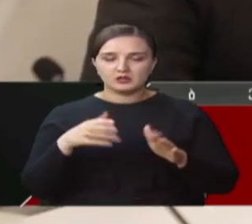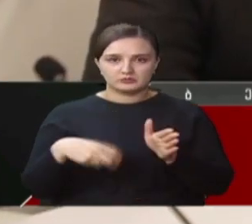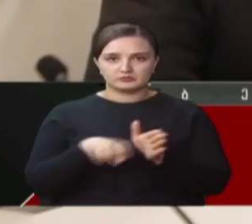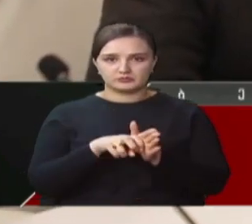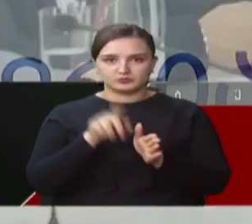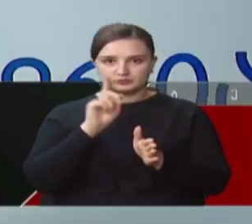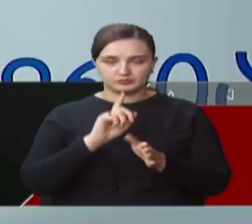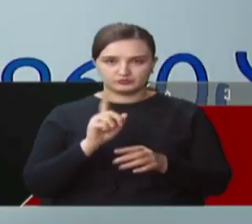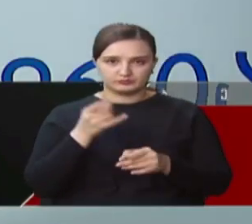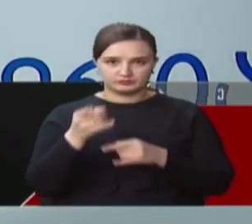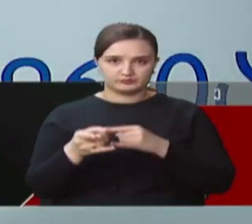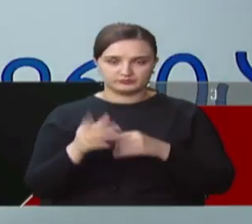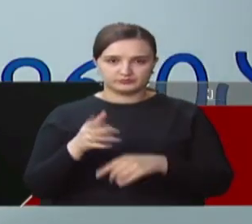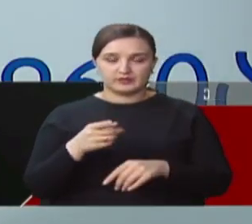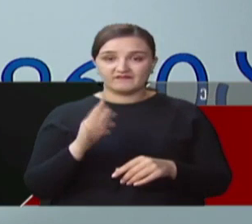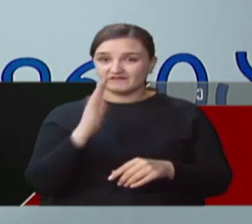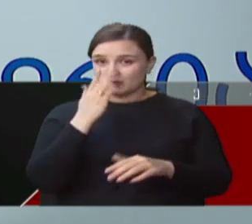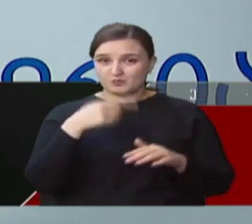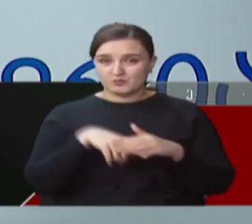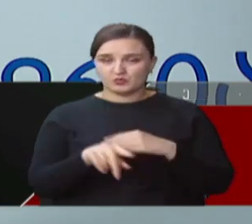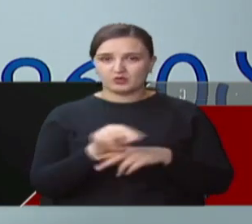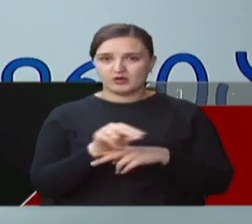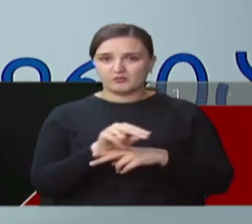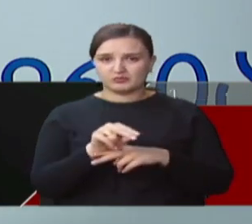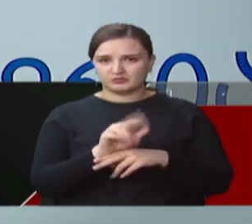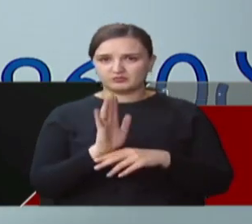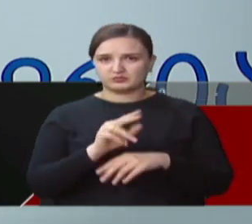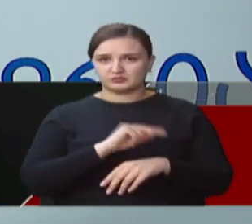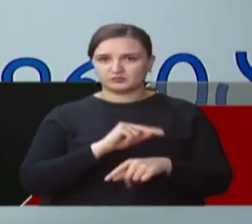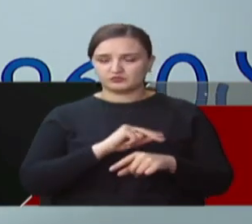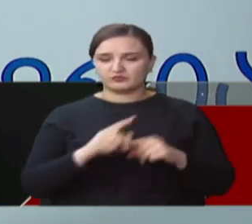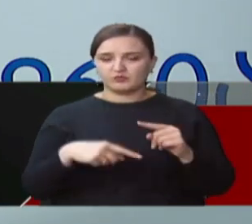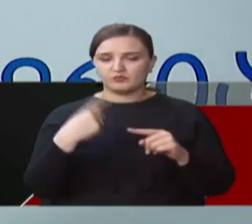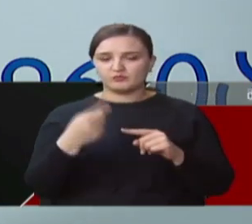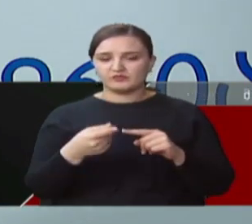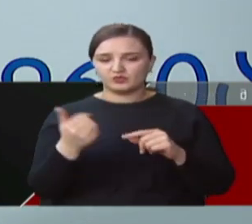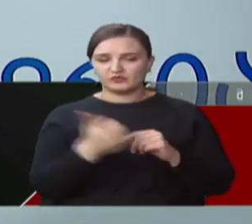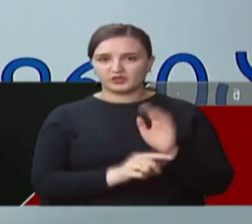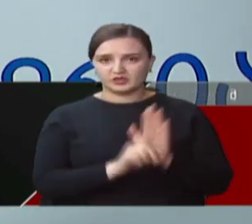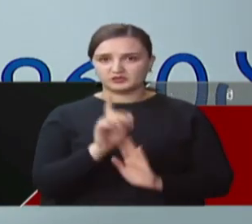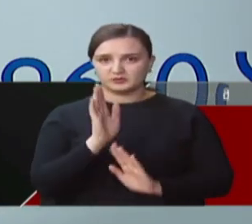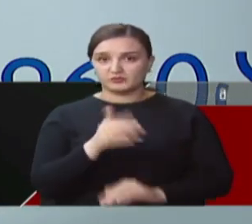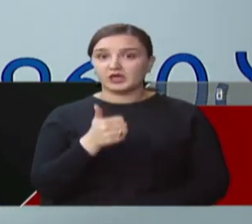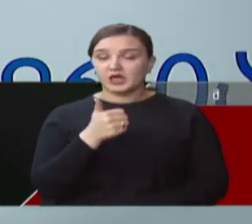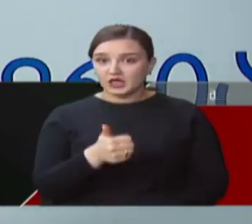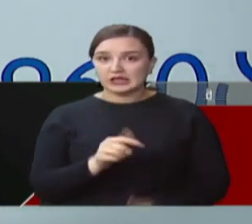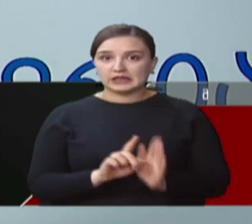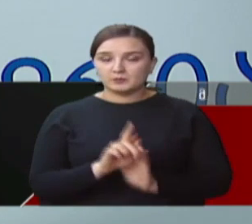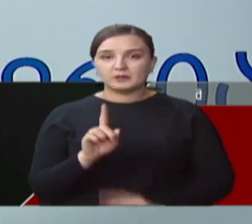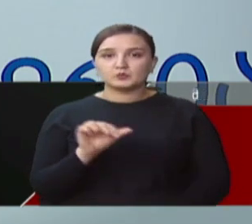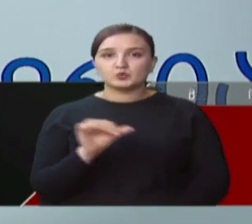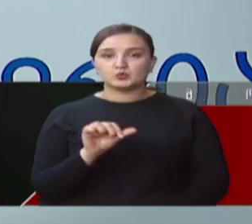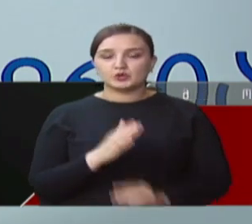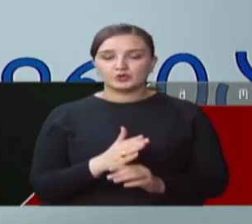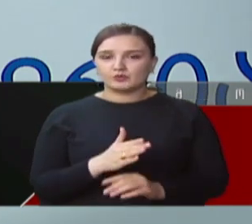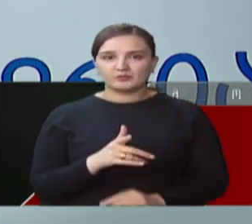ადგილამდე მისვლას. ვარკეთილის მეტროს რეაბილიტაციის სამუშაოები მომდენო კვირას უკვე დაიწყება. Კარგია რომ დაიწყება, მაგრამ ცუდი ის არის, რომ